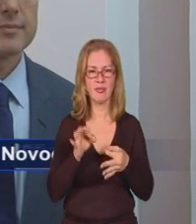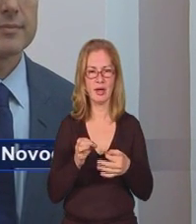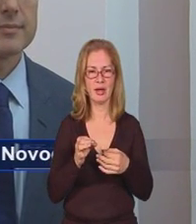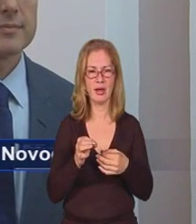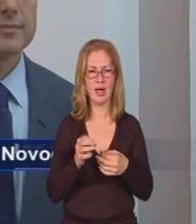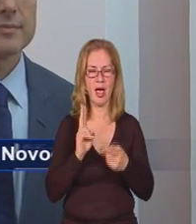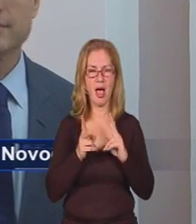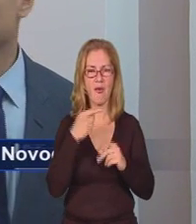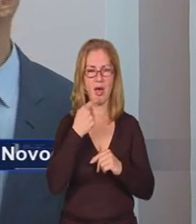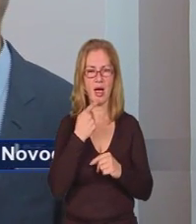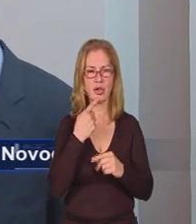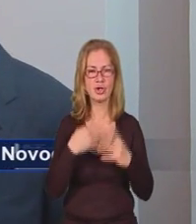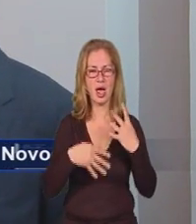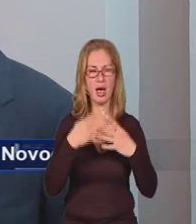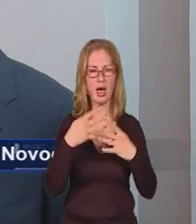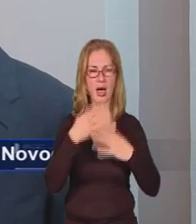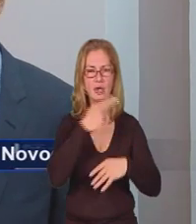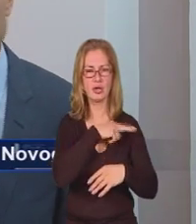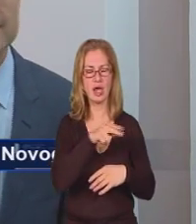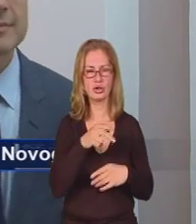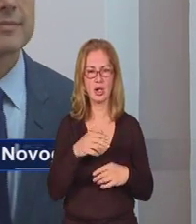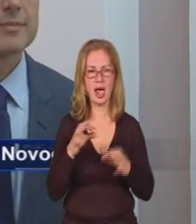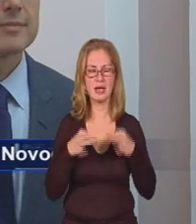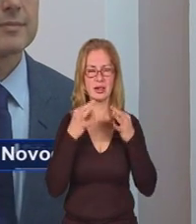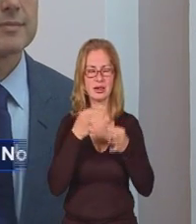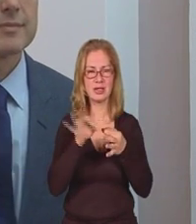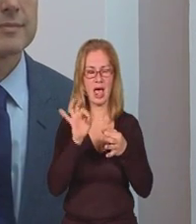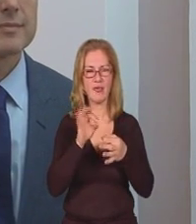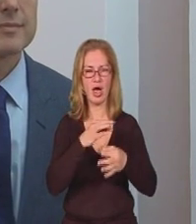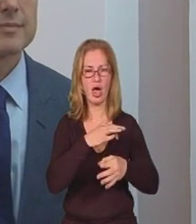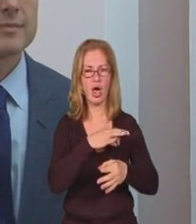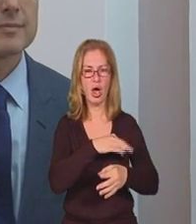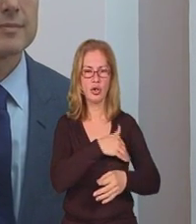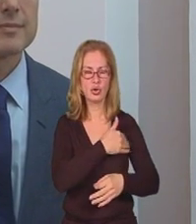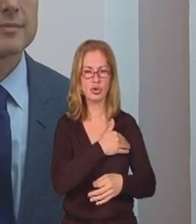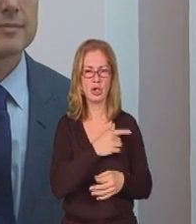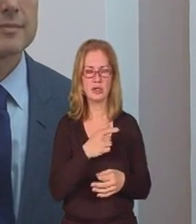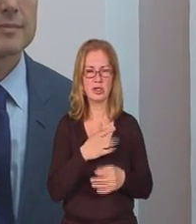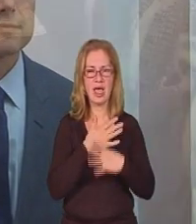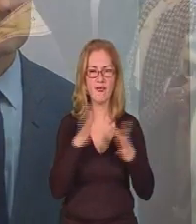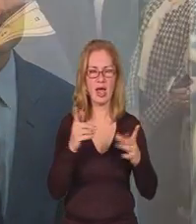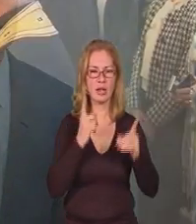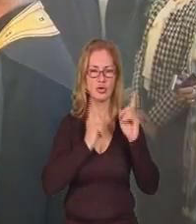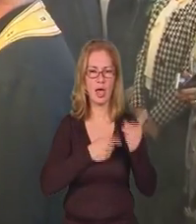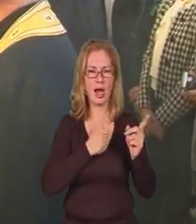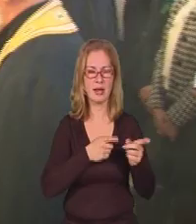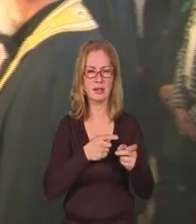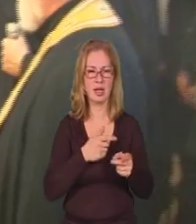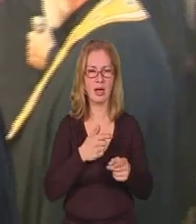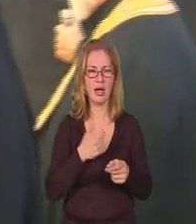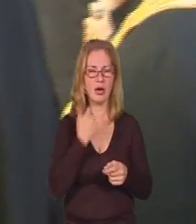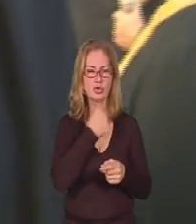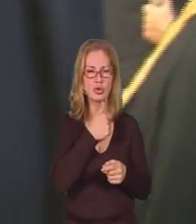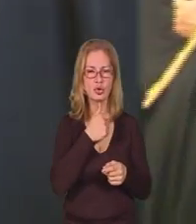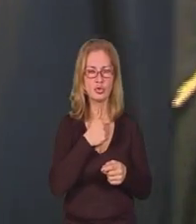slave. Kako reče malo pre gradonačelnik, slava Đurđici u znak sećanja na velikog ratnika, o